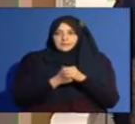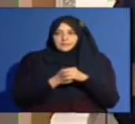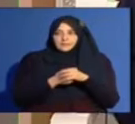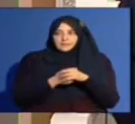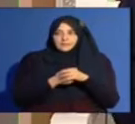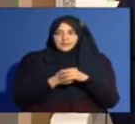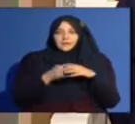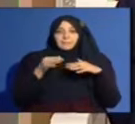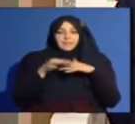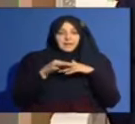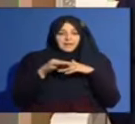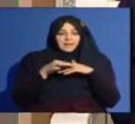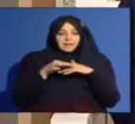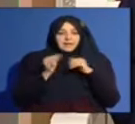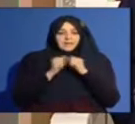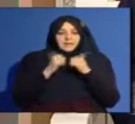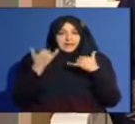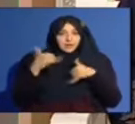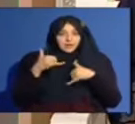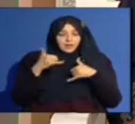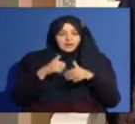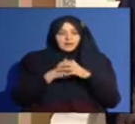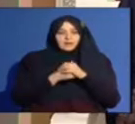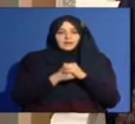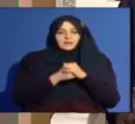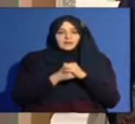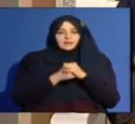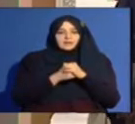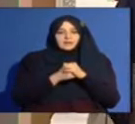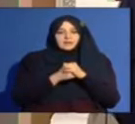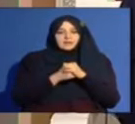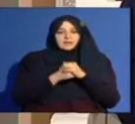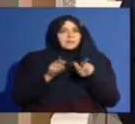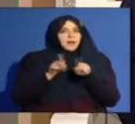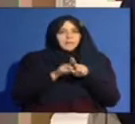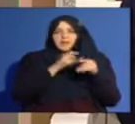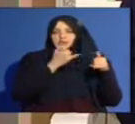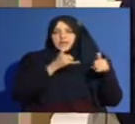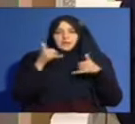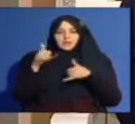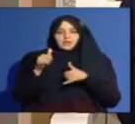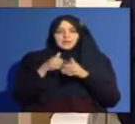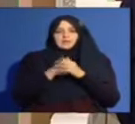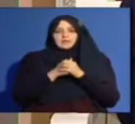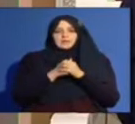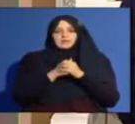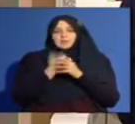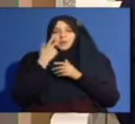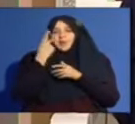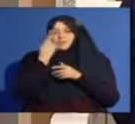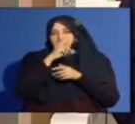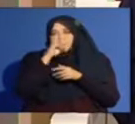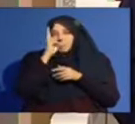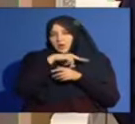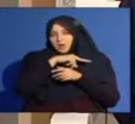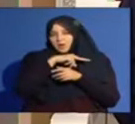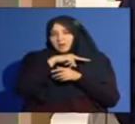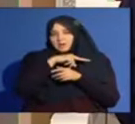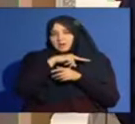كندا متزوجة بجزائري دكتور وهي جزائرية، تقول مات والدي وأخي